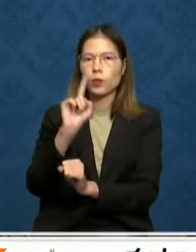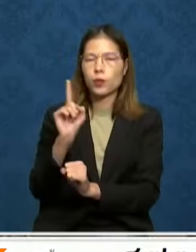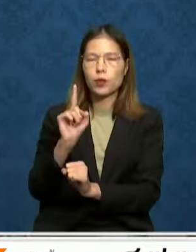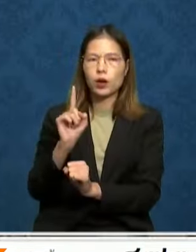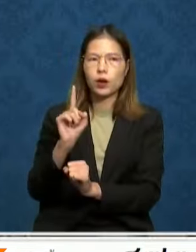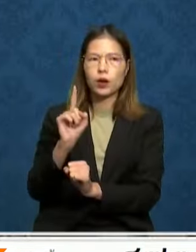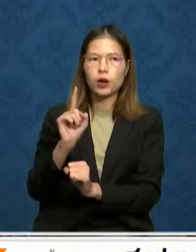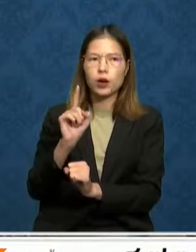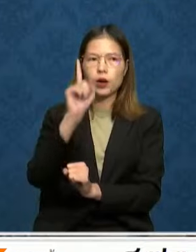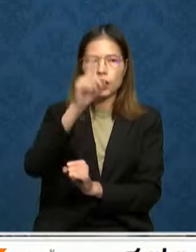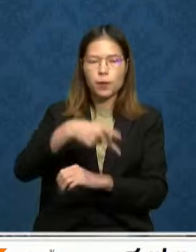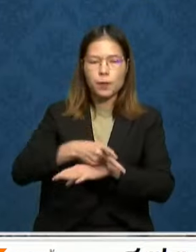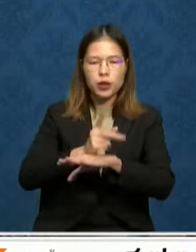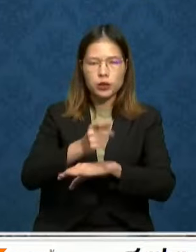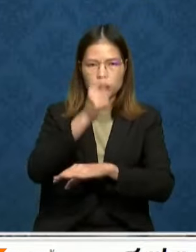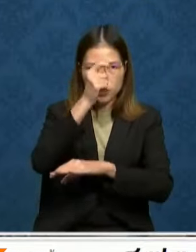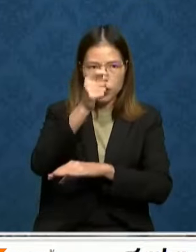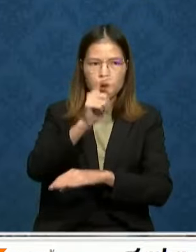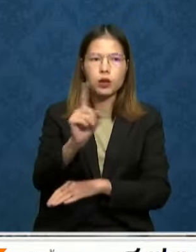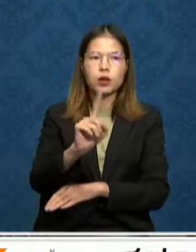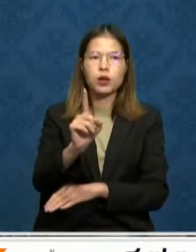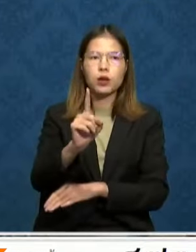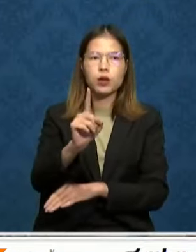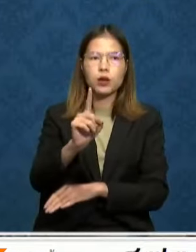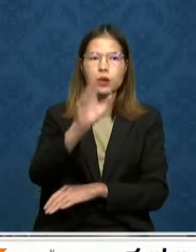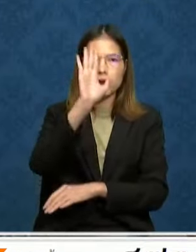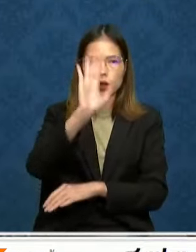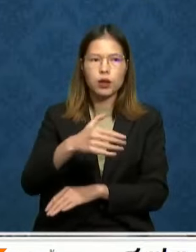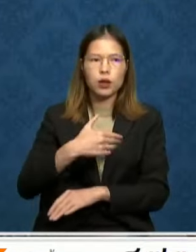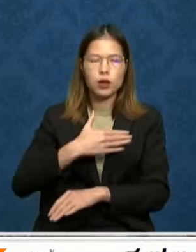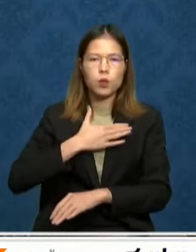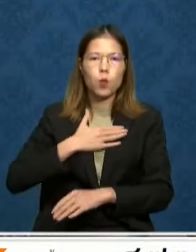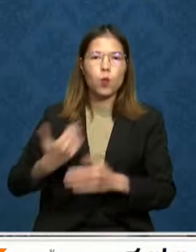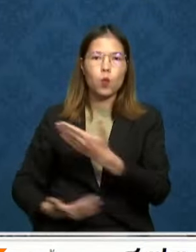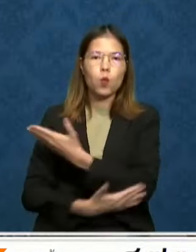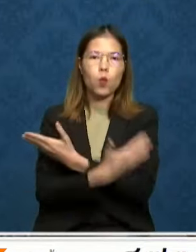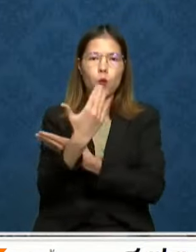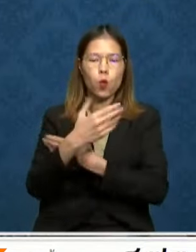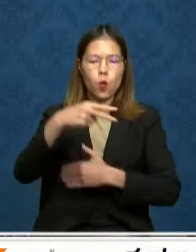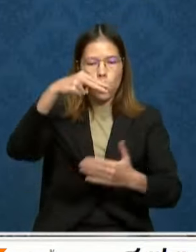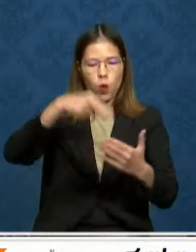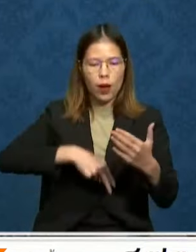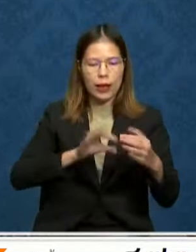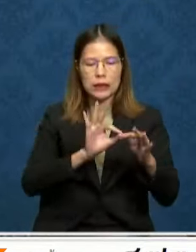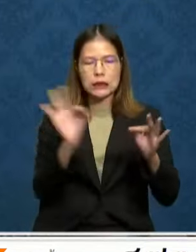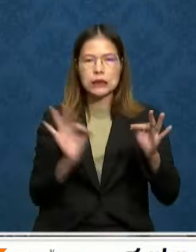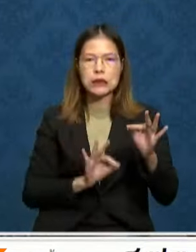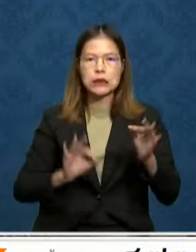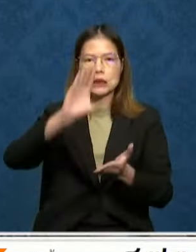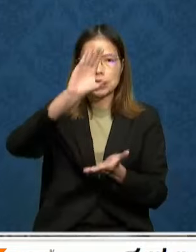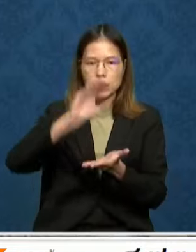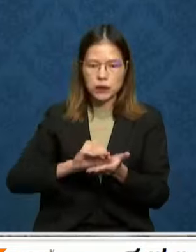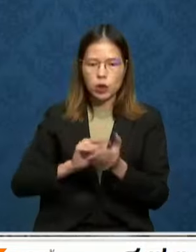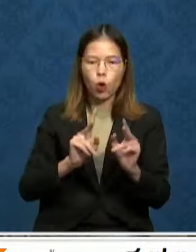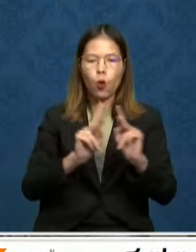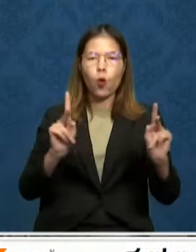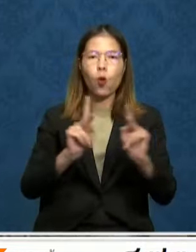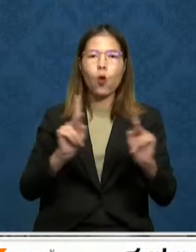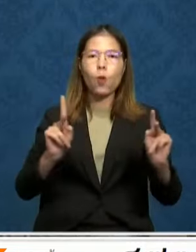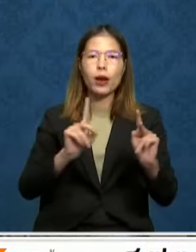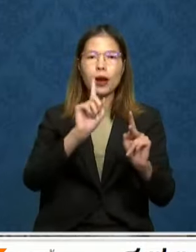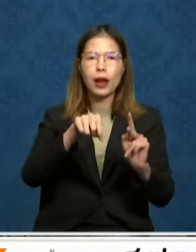ครับท่านประธานที่เคารพครับผมได้มีโอกาสอ่านบันทึกการประชุมของคณะกรรมาธิการ